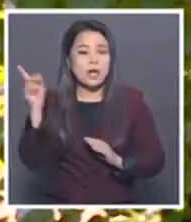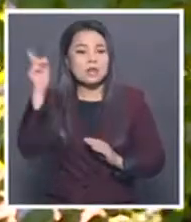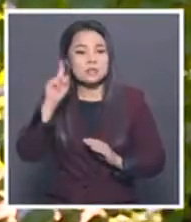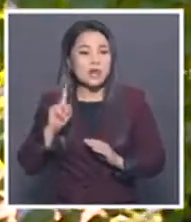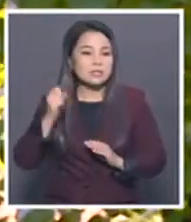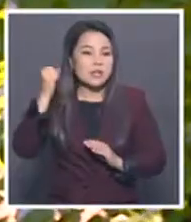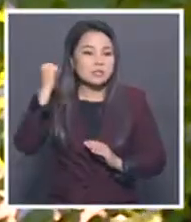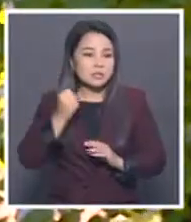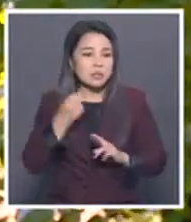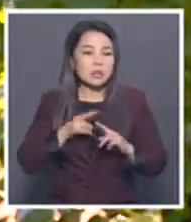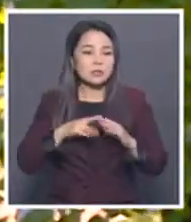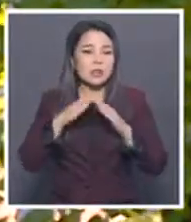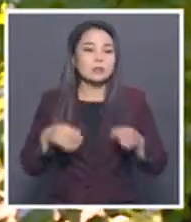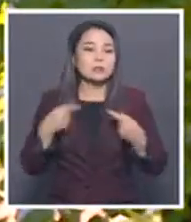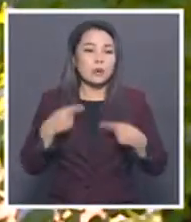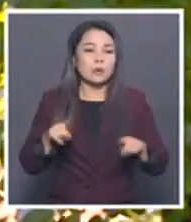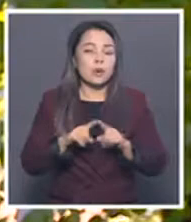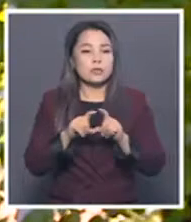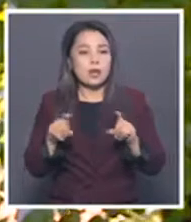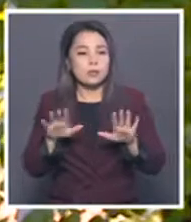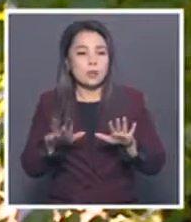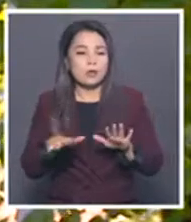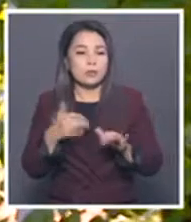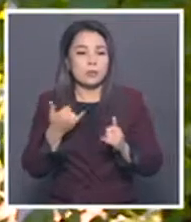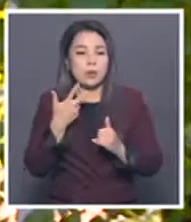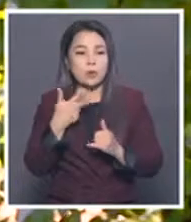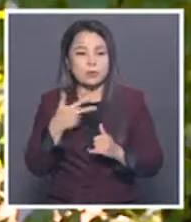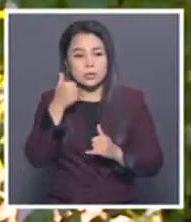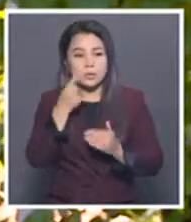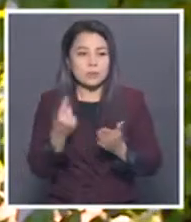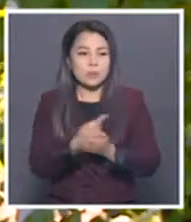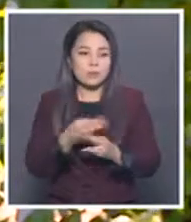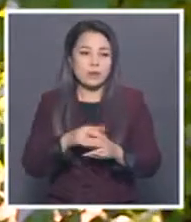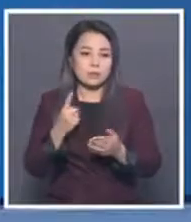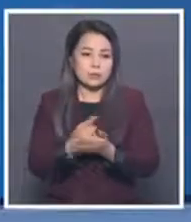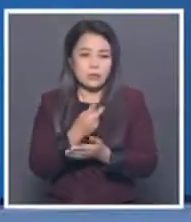Найзағайдың үйге емес басқа да ғимаратқа түсе, соңғы 30 жылдың ішінде ол бірінші рет болып тұр.